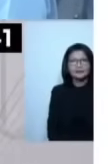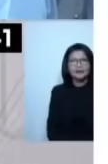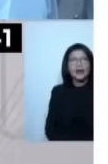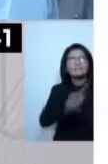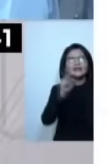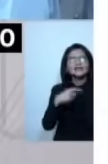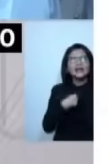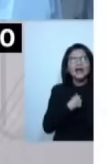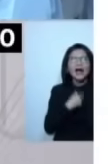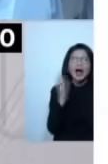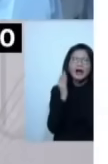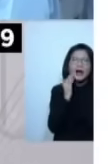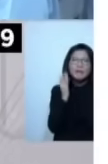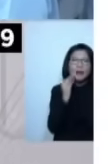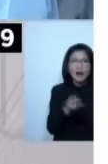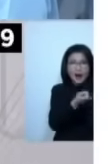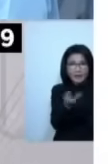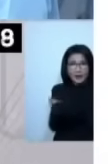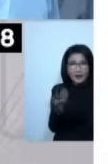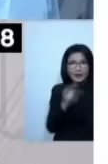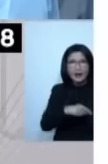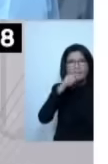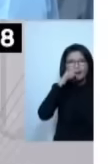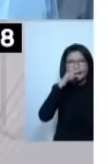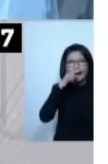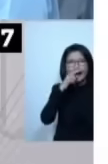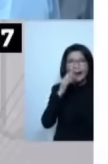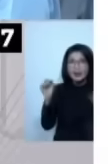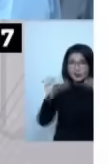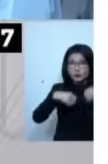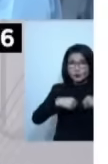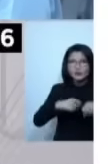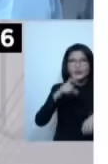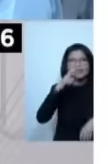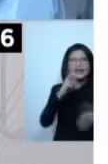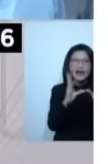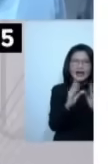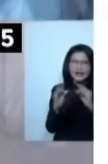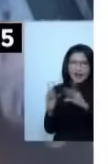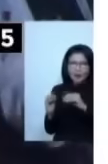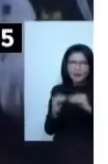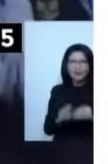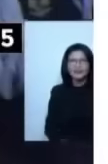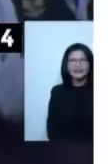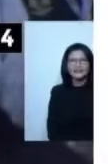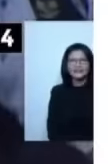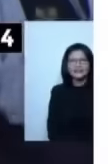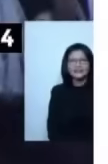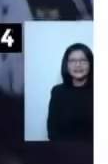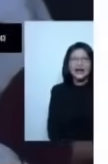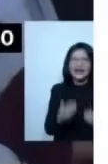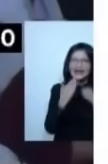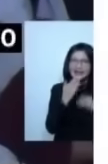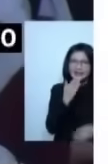bersorak-sorai menantunkan nyanyian lagu-lagu dukungan hingga yel-yel di setiap sesi dan diketahui memang saat ini di debat pertama